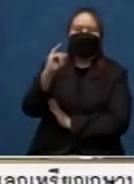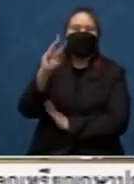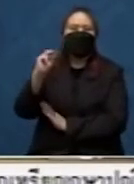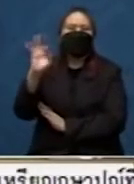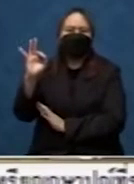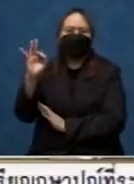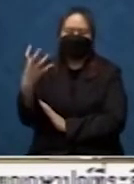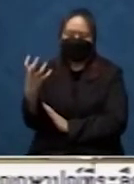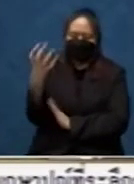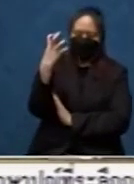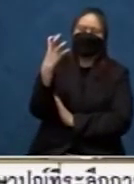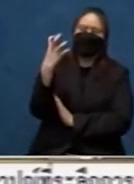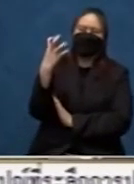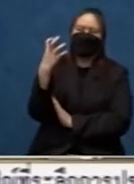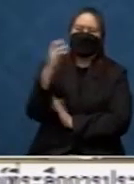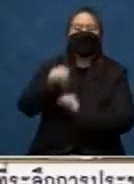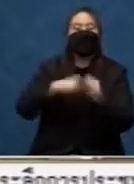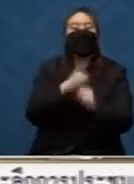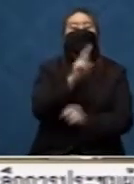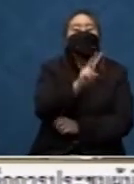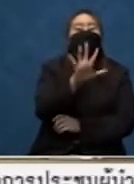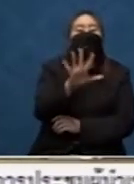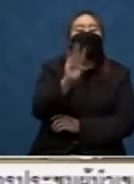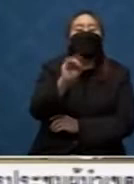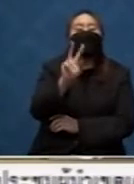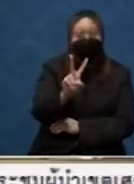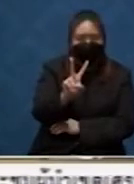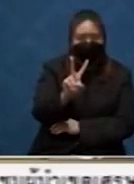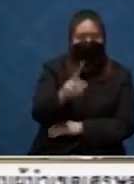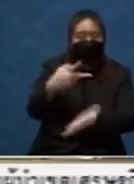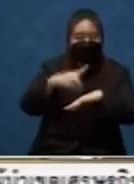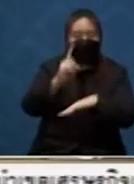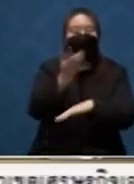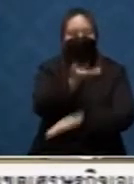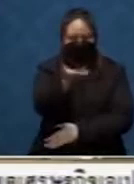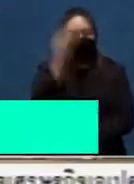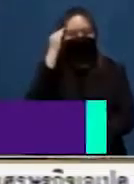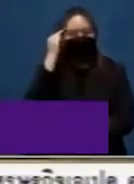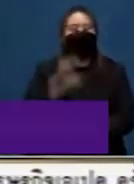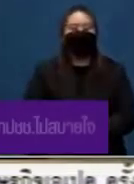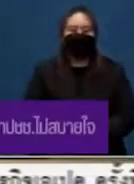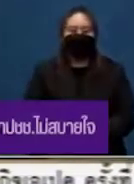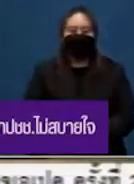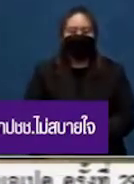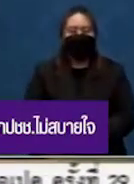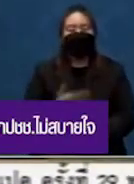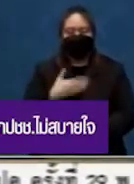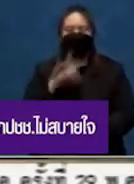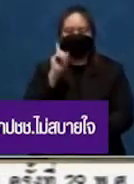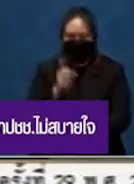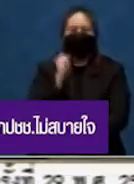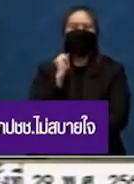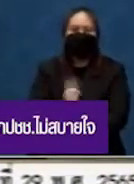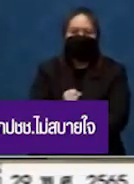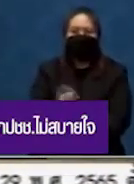จจะมีการกำหนดให้เข้มงวดหรือยากกว่านี้นะคะเพราะว่านี่เป็นร่างกฎกระทรวงที่ยังคงแก้ไขได้ไปฟังเสียงทั้งคุณสุ